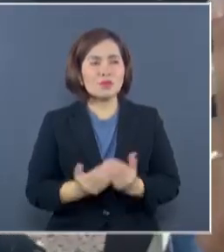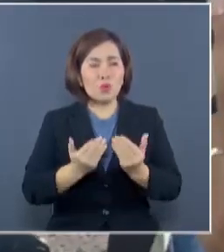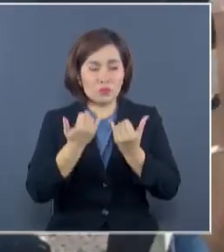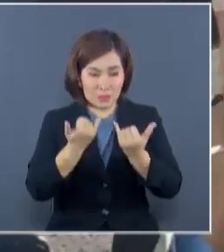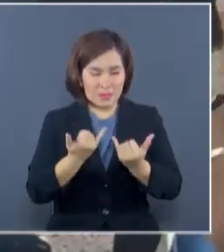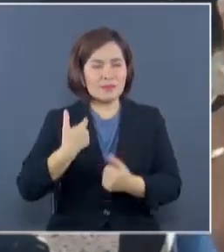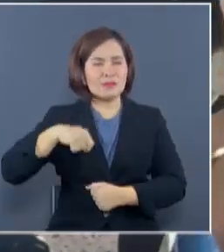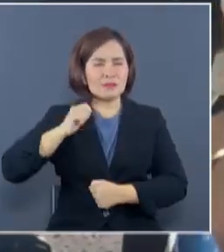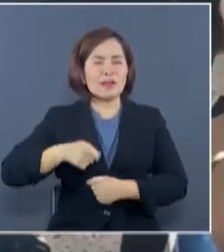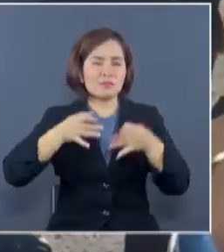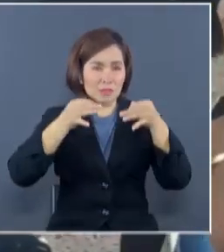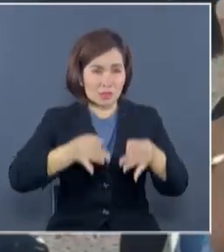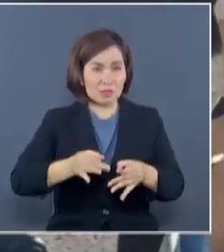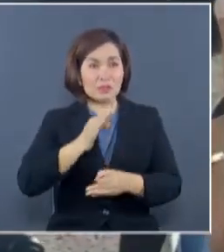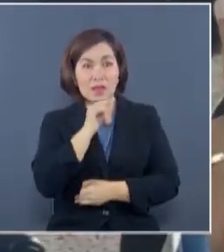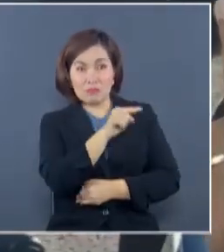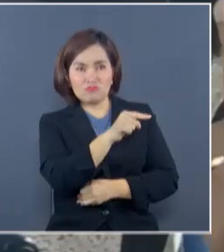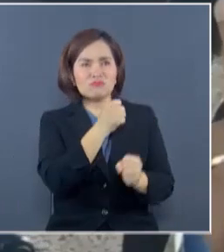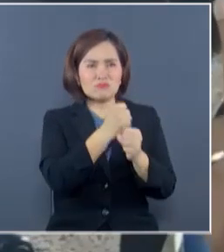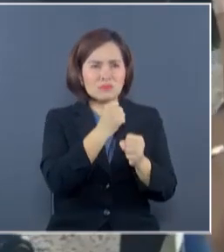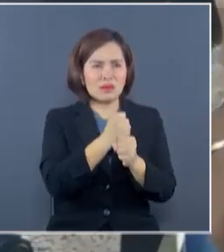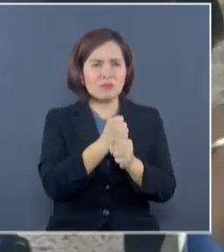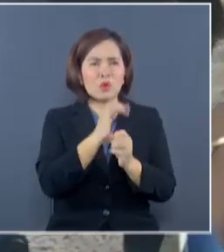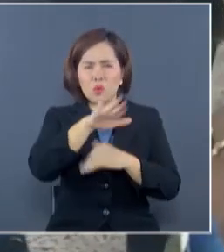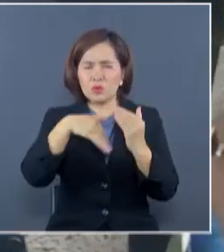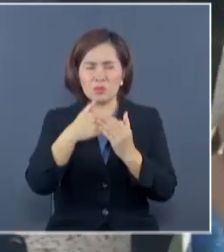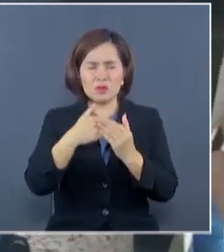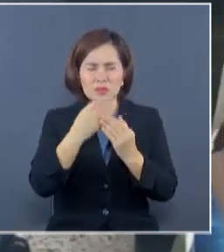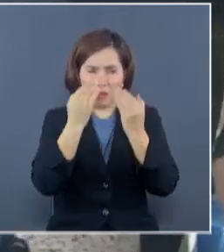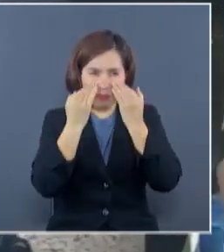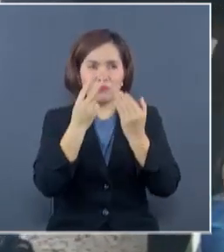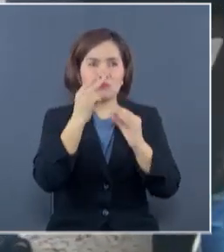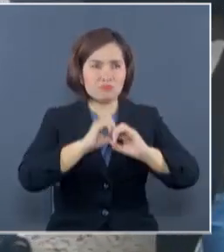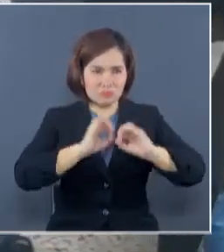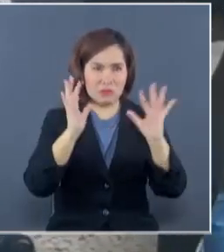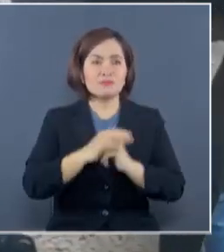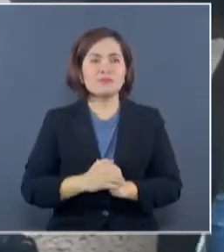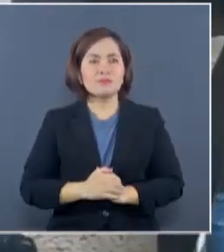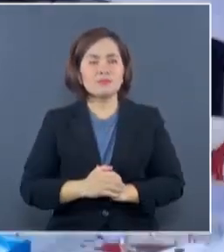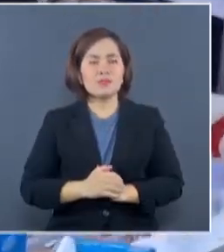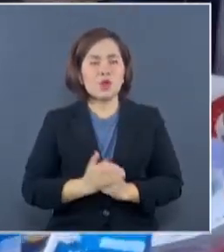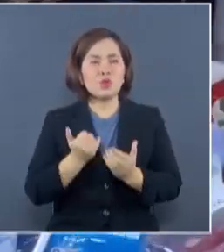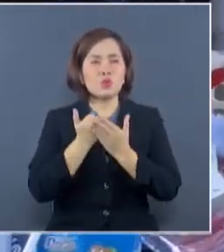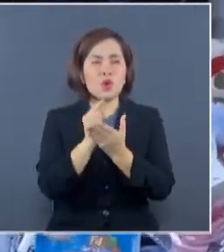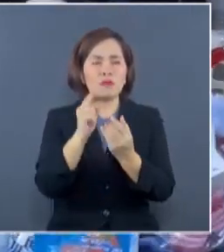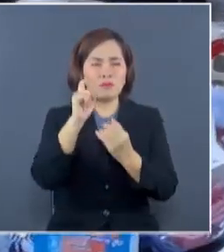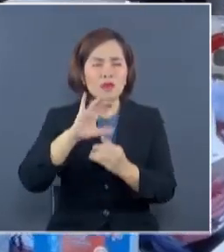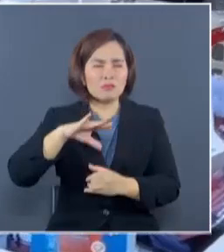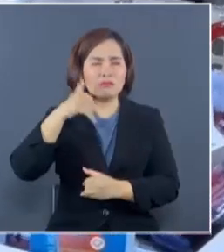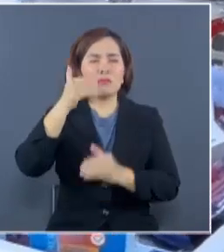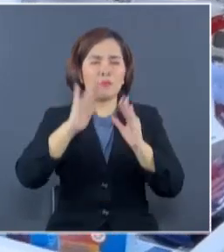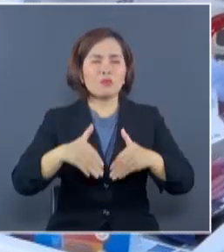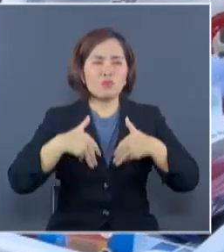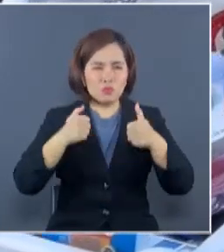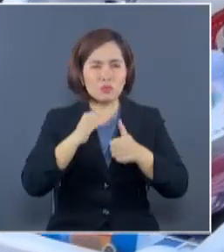าลจะตัดสินแล้วถ้าเขาเป็นคนทำลูกทุกคนก็จะได้รู้ได้เห็นความจริงลูกจะได้ไปสบายมีความสุ